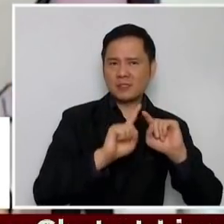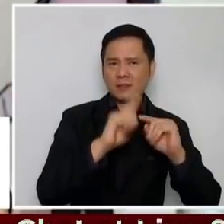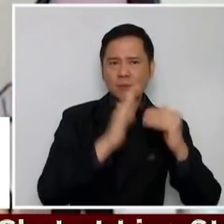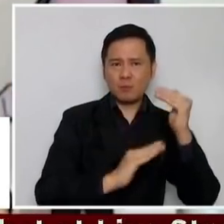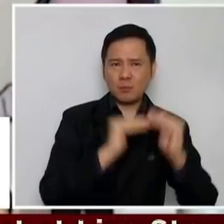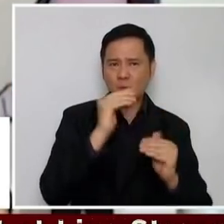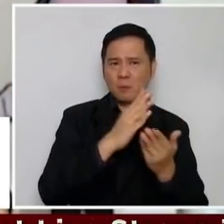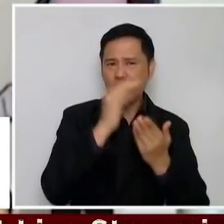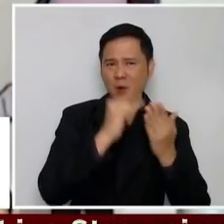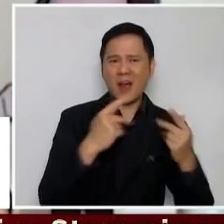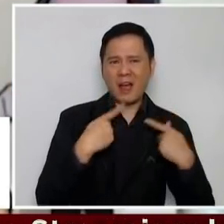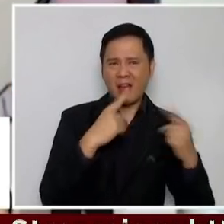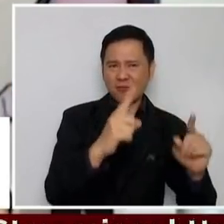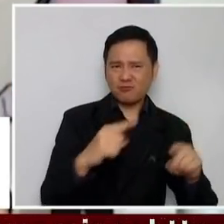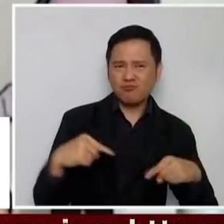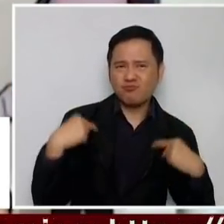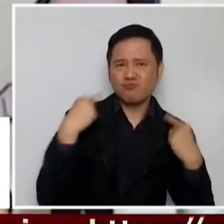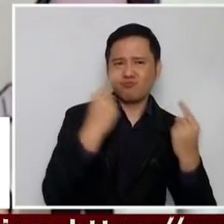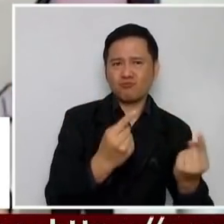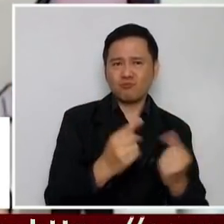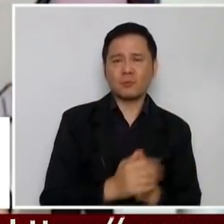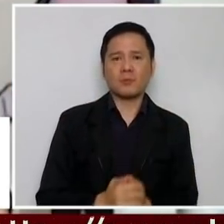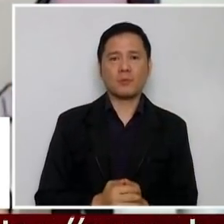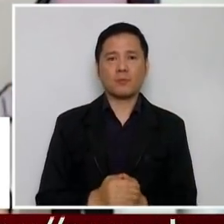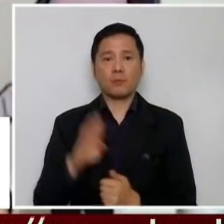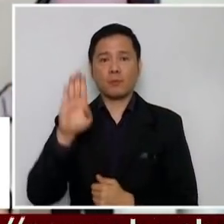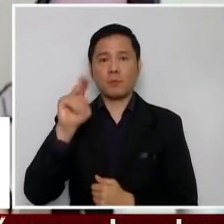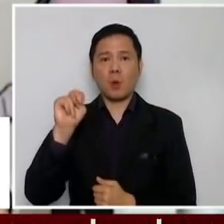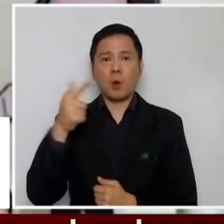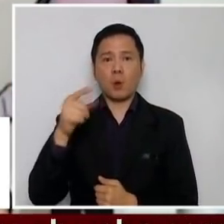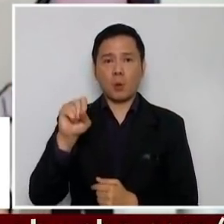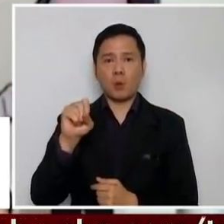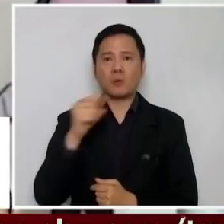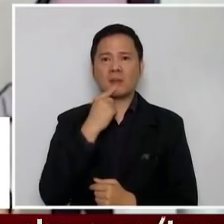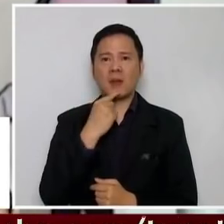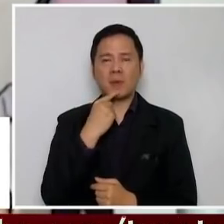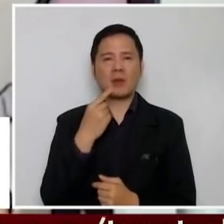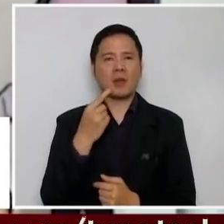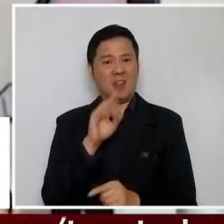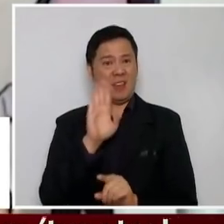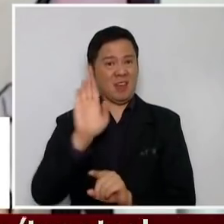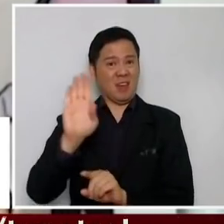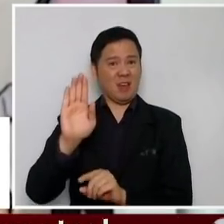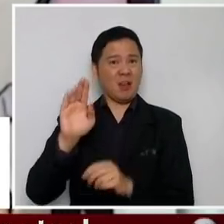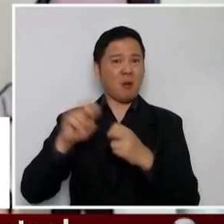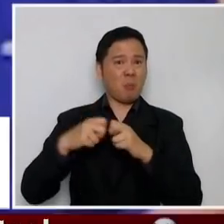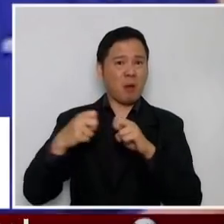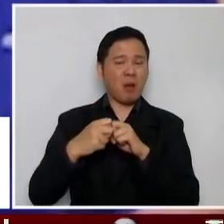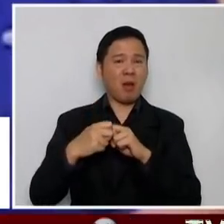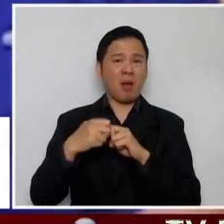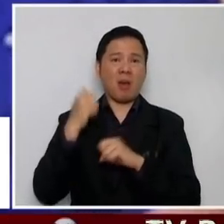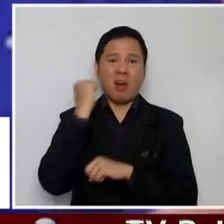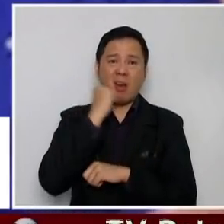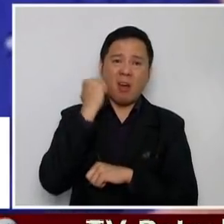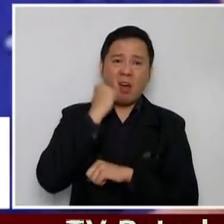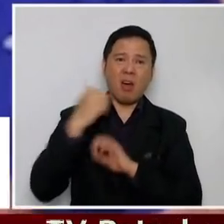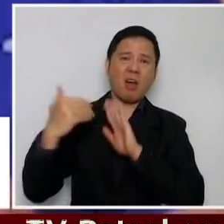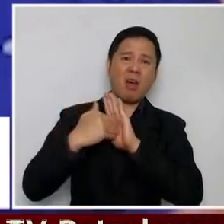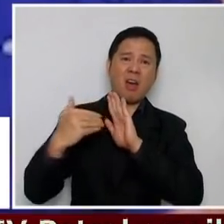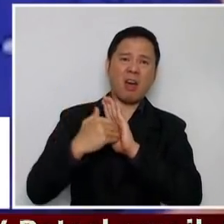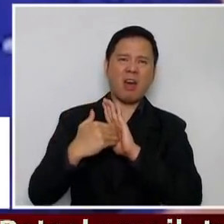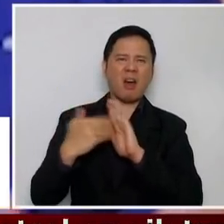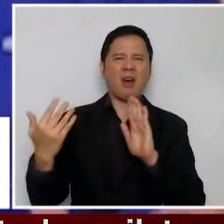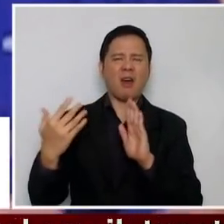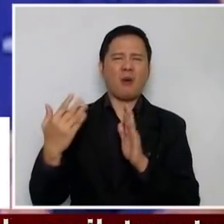At hinamon siniguntahan din ito ni Senator Bongo, panis na raw ang issue na pinalulutang ni Trillanes. Tanong pa niya kay